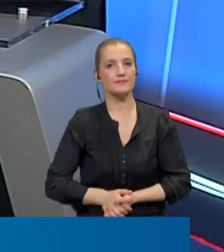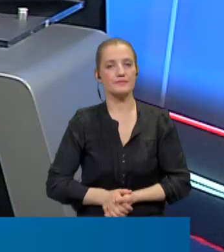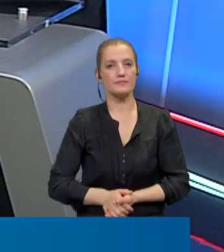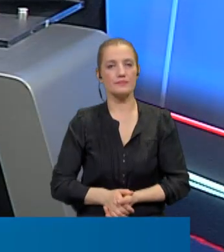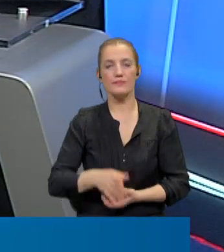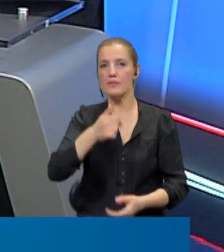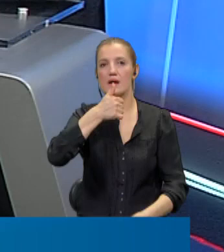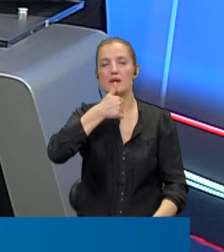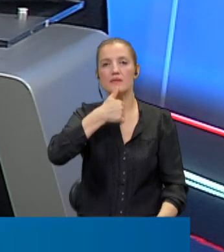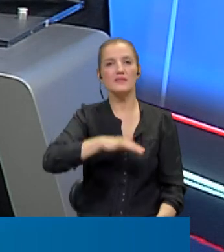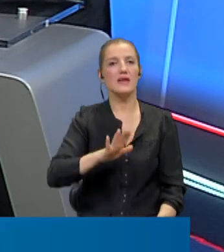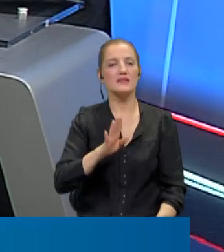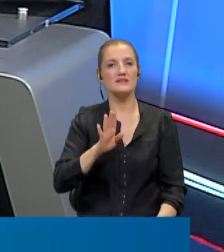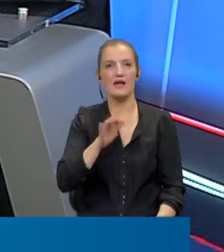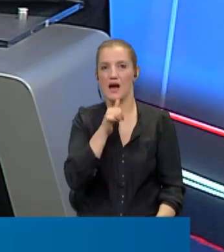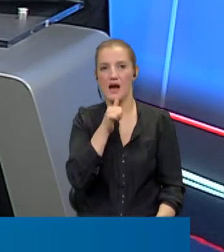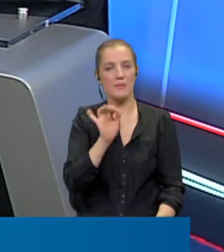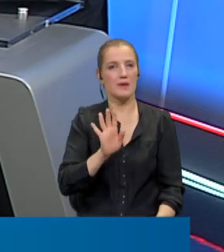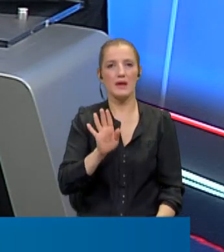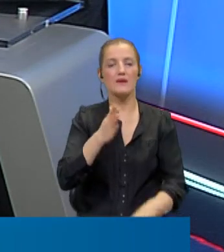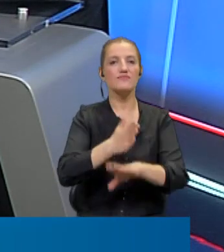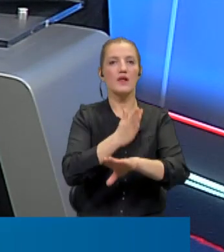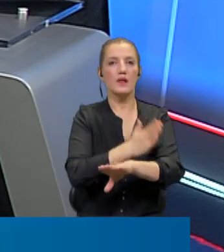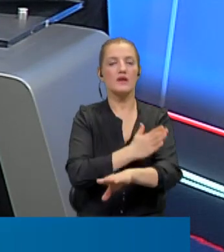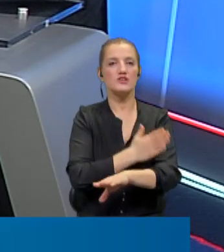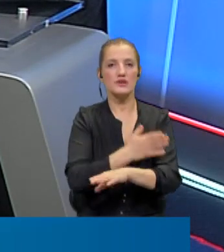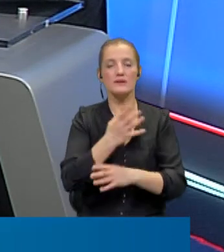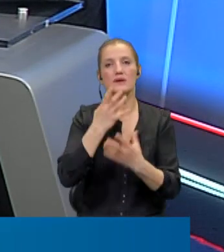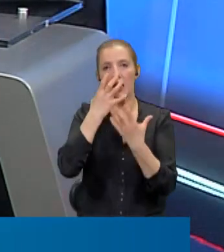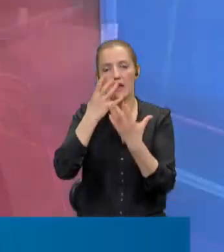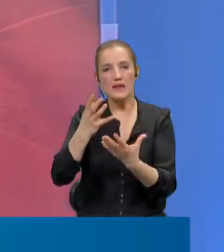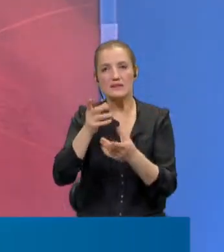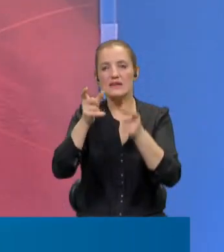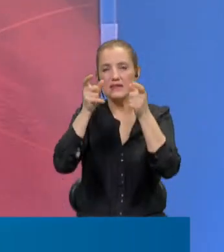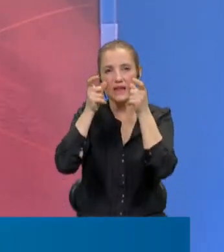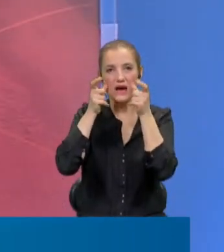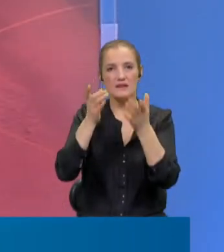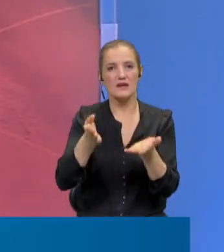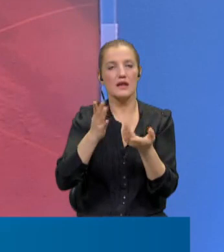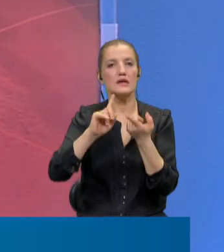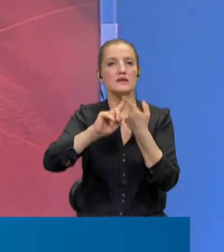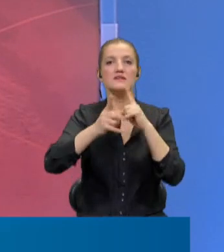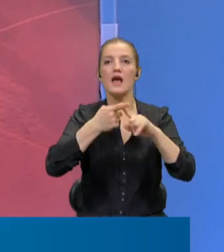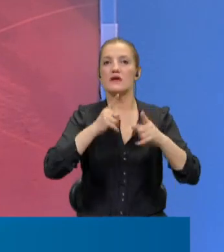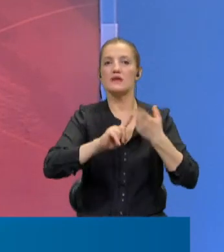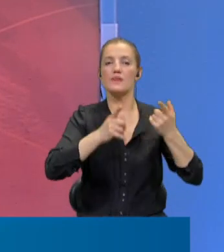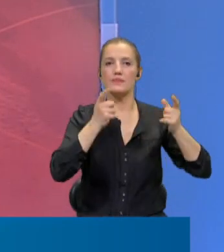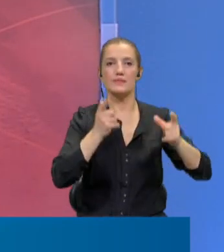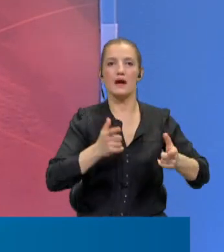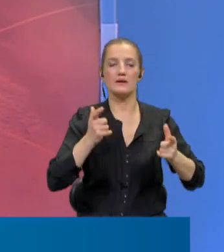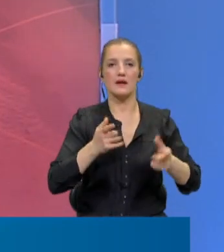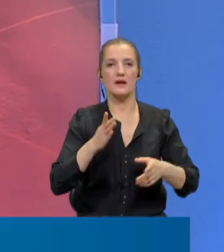Beyza bi o zaman ezcümle gelelim vatandaşın ilgisi dikkatli nerede siyaset nerede